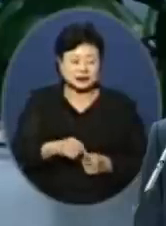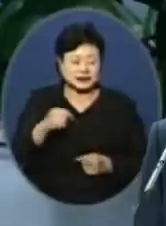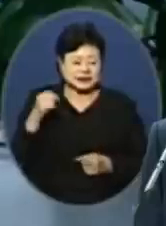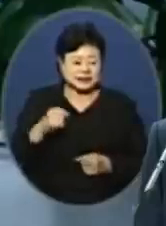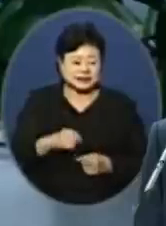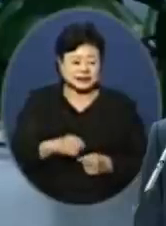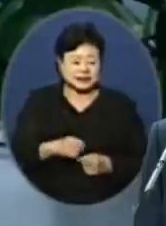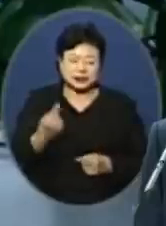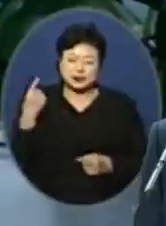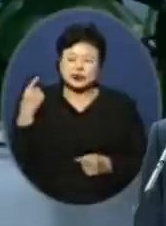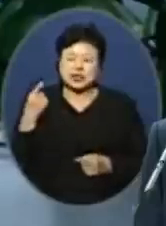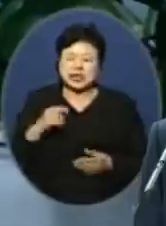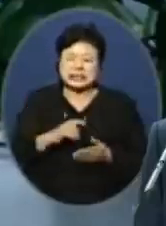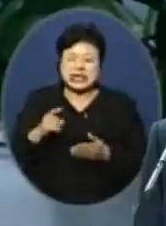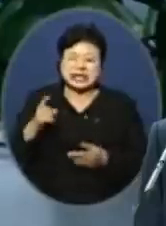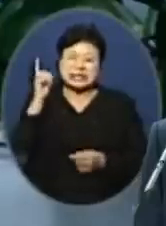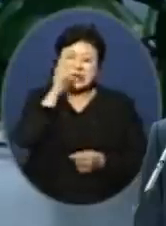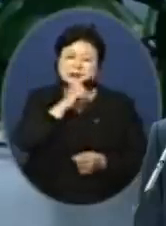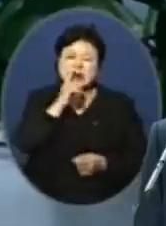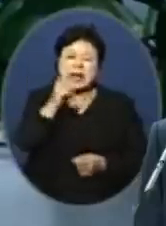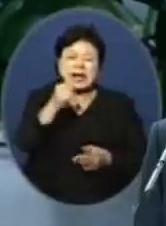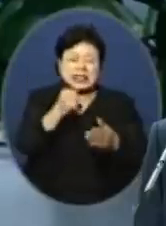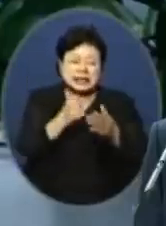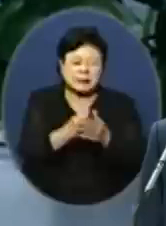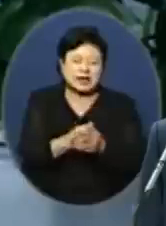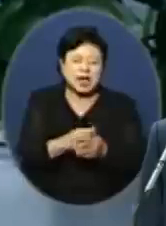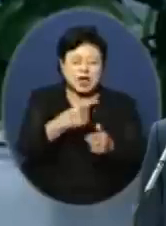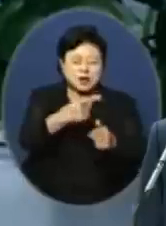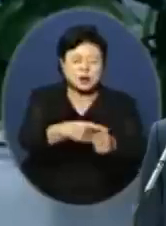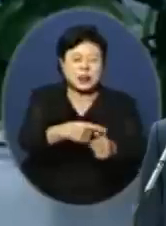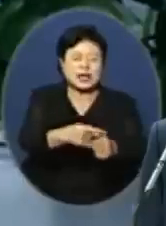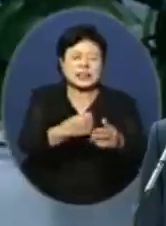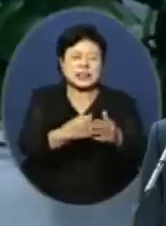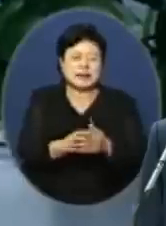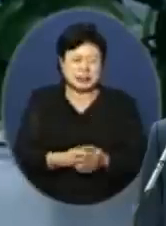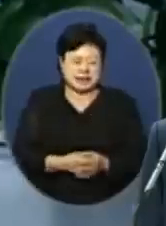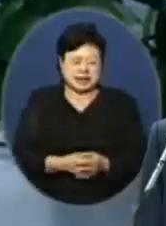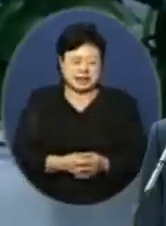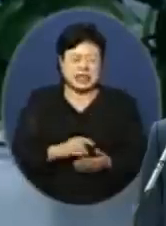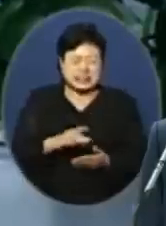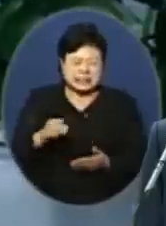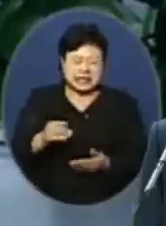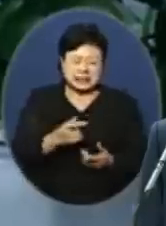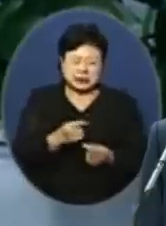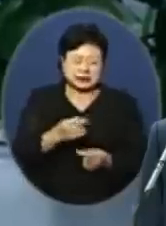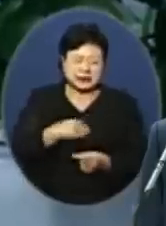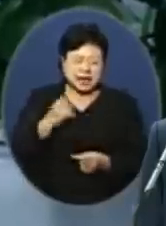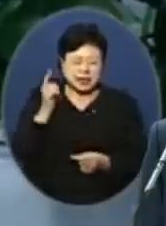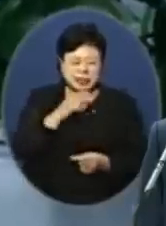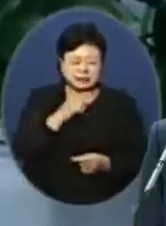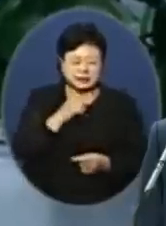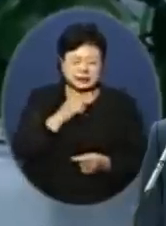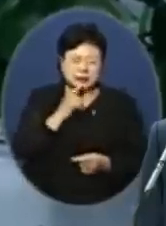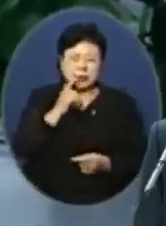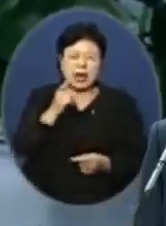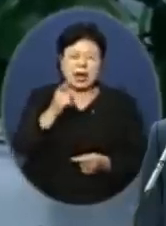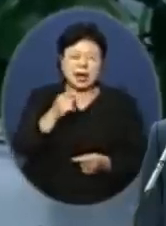좋겠는데 뒤에 세리를 욕을 했단 말입니다. 저 세리와 같이 나쁜 놈